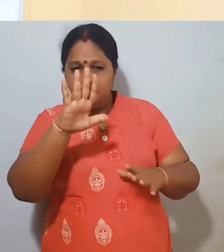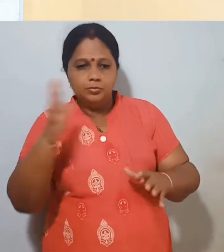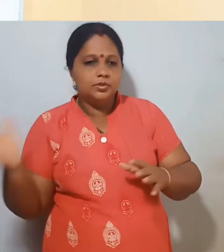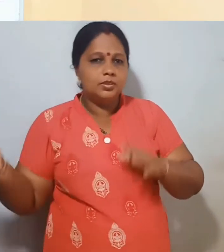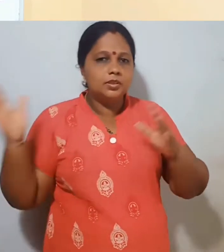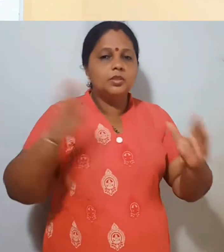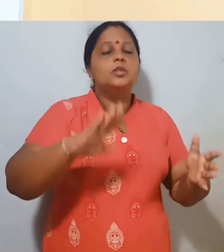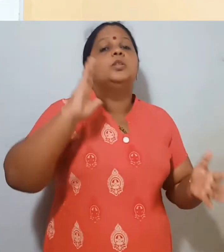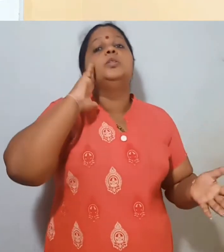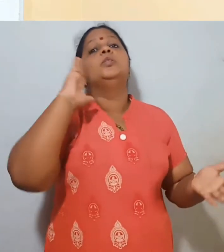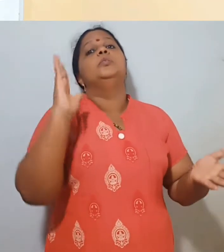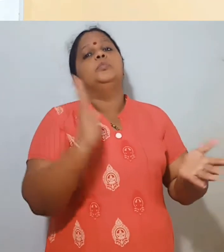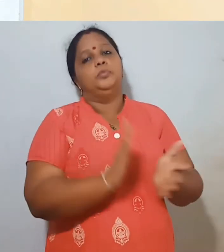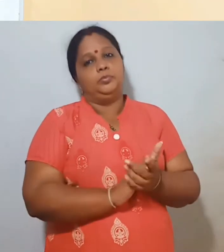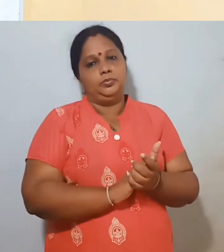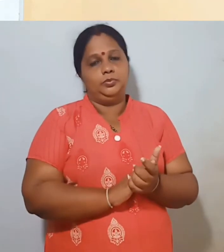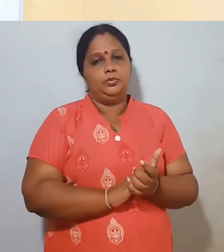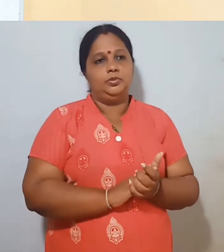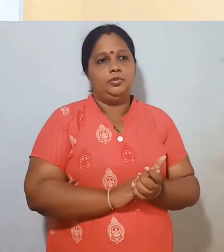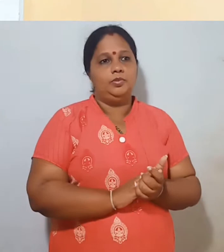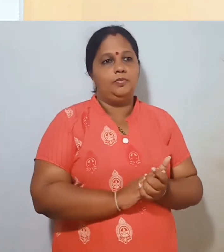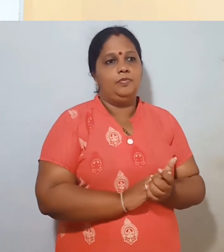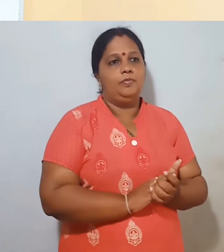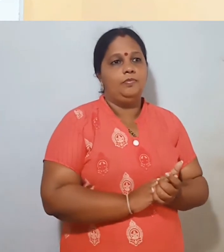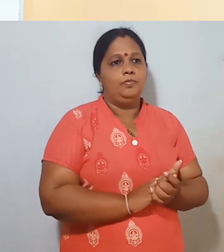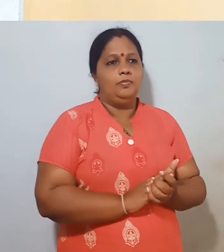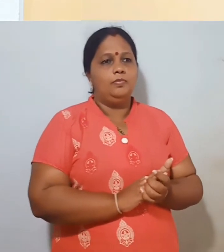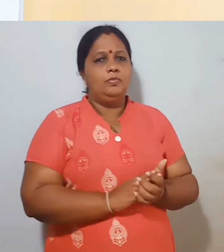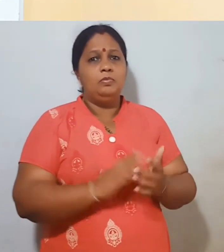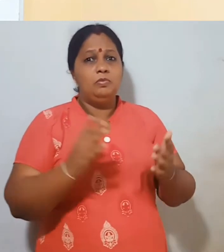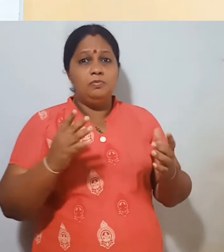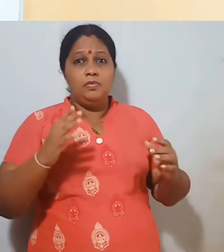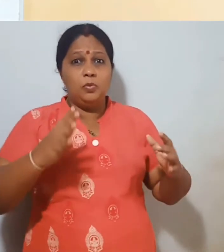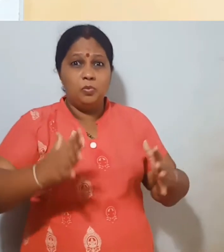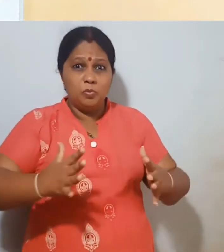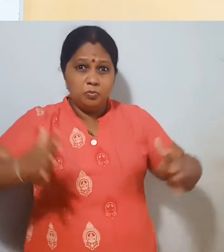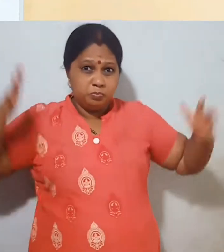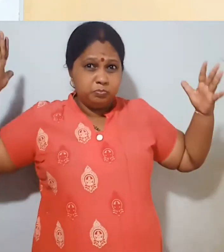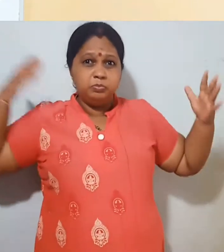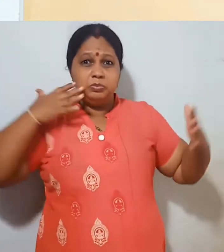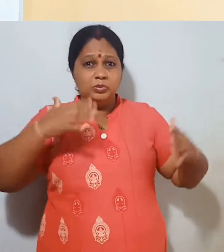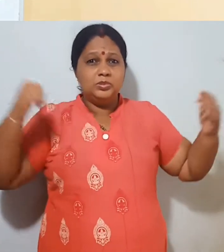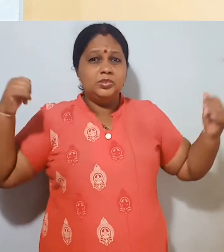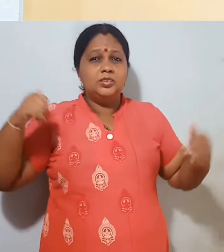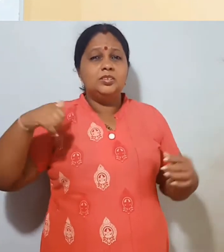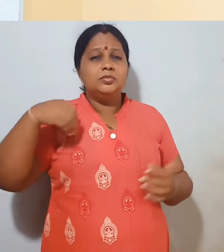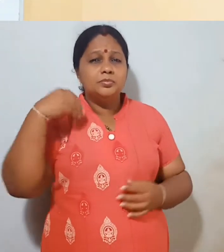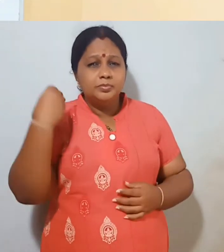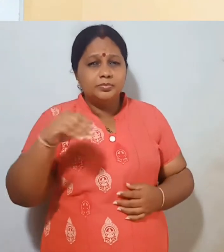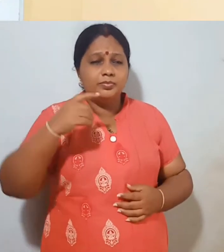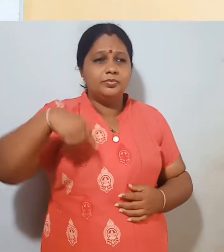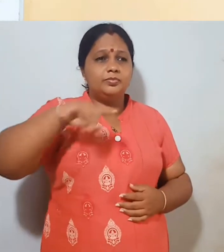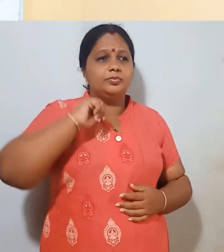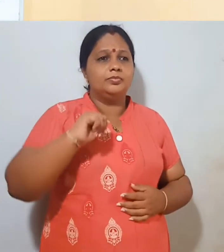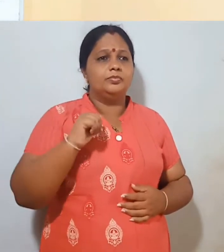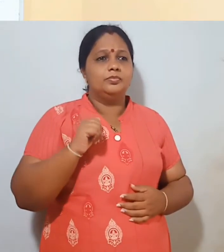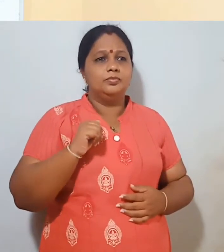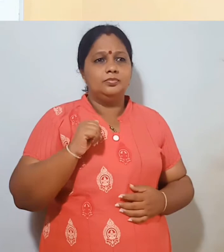ஆனால் குறிப்பிட்ட நம்பருக்கு மேல எண்ணிக்கையான ஆபத்தான கேஸ்கள் வரக்குள்ள சாதாரண சூழ்நிலையில